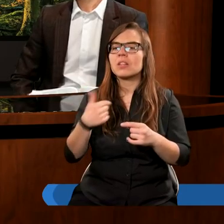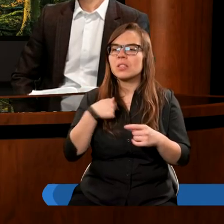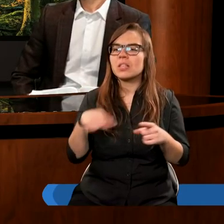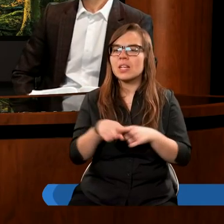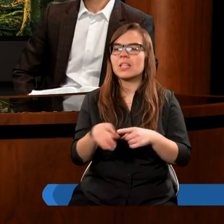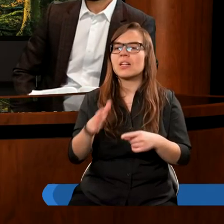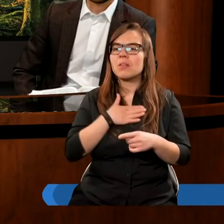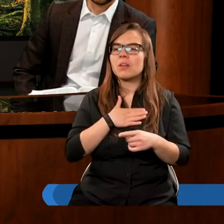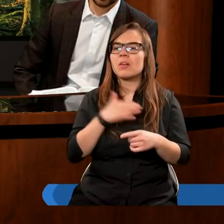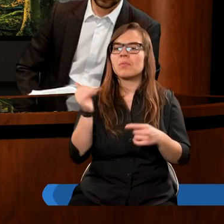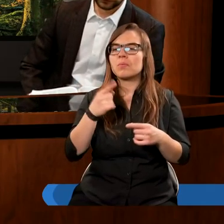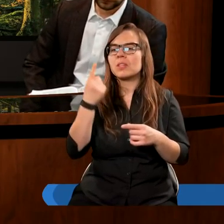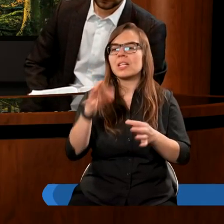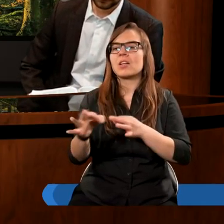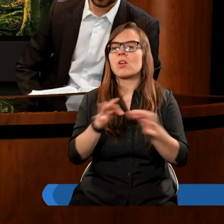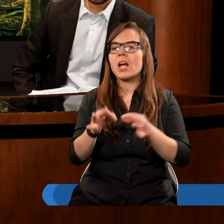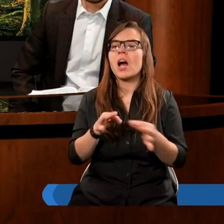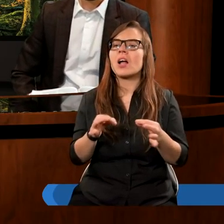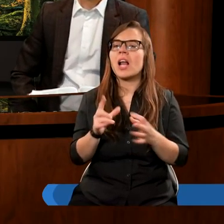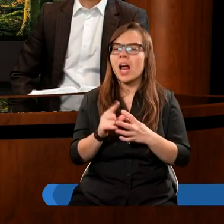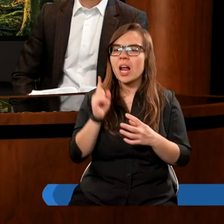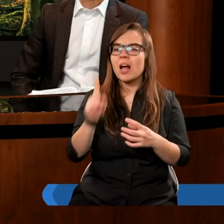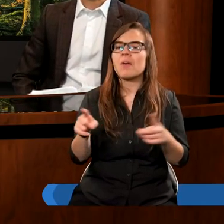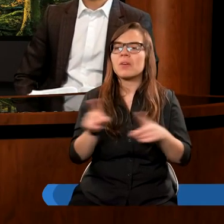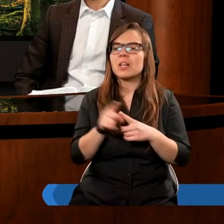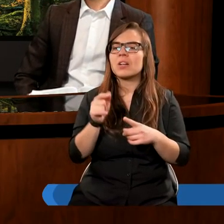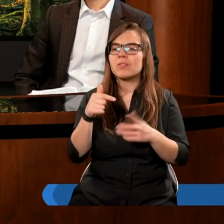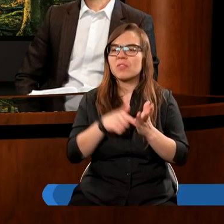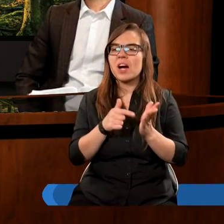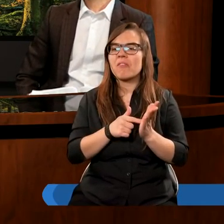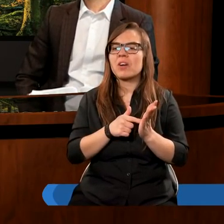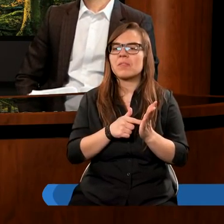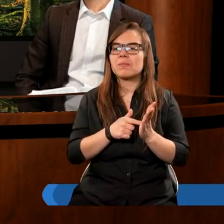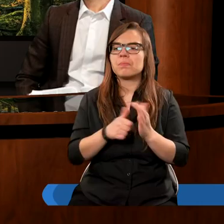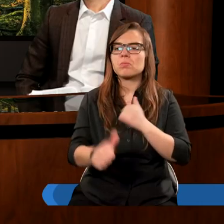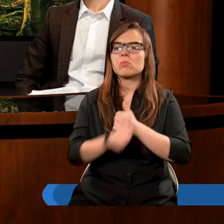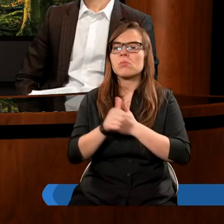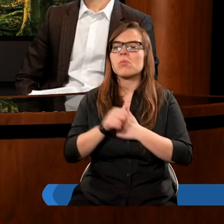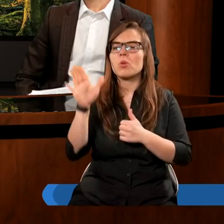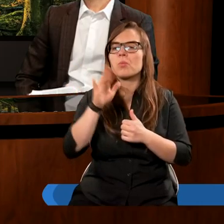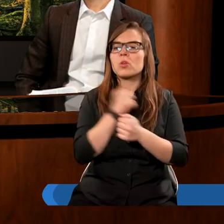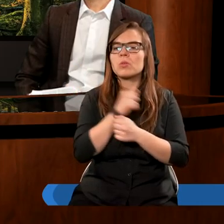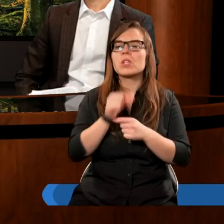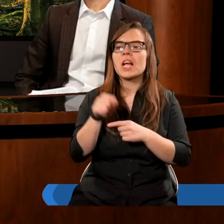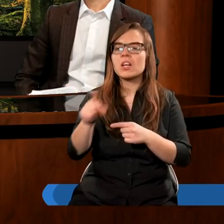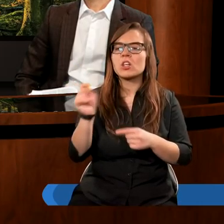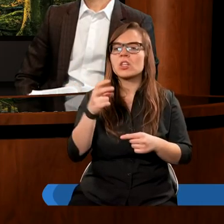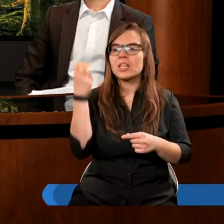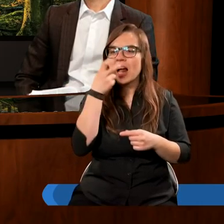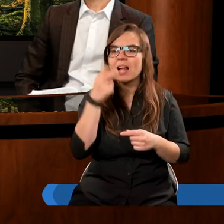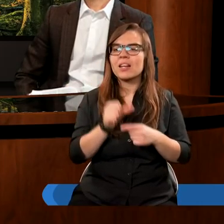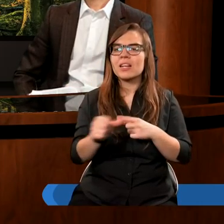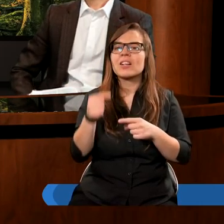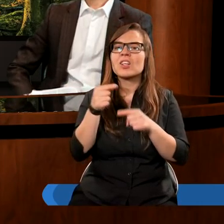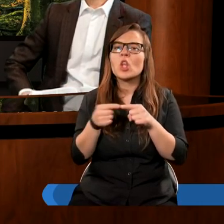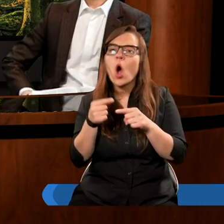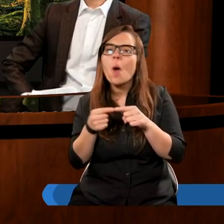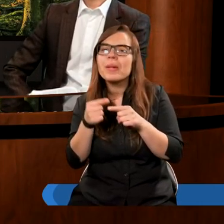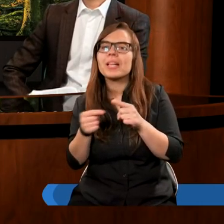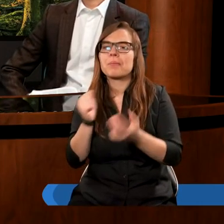miałabym taką może drobną historię, ale dla mnie właśnie też takim dowodem Bożej miłości jest to, że on jest zainteresowany drobnymi